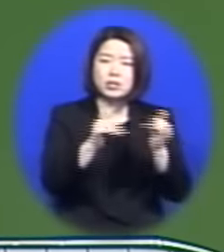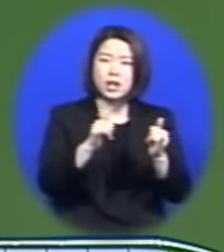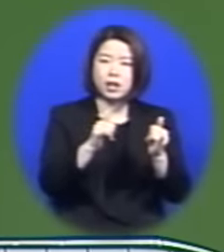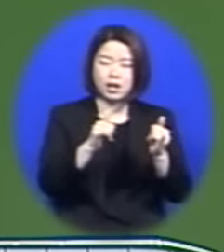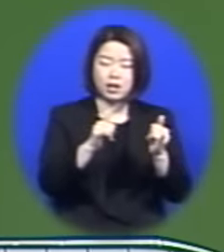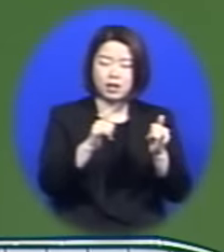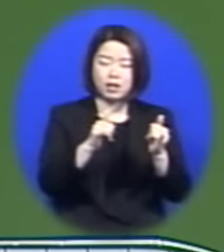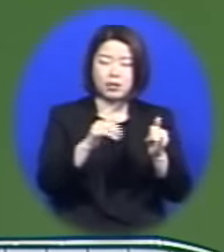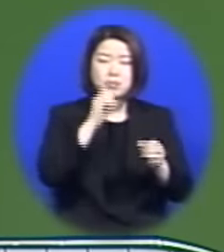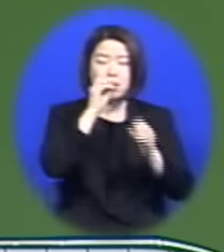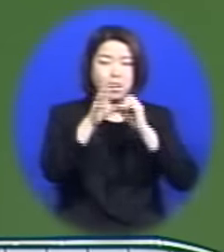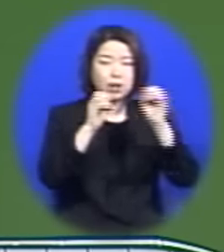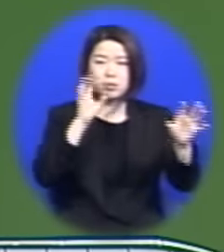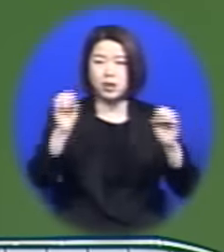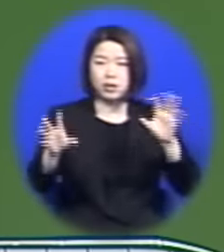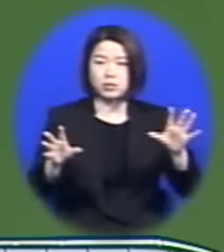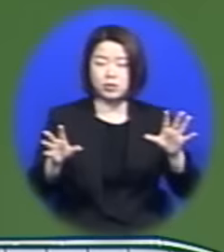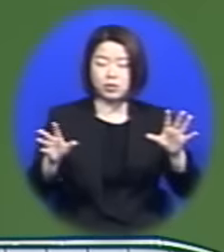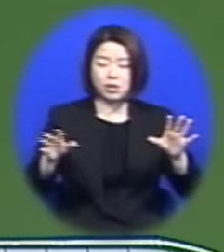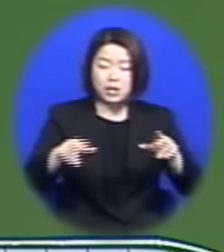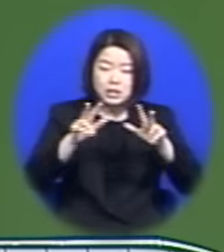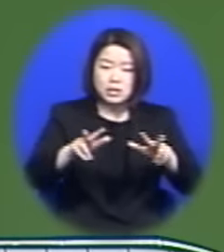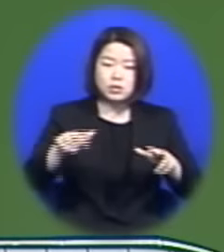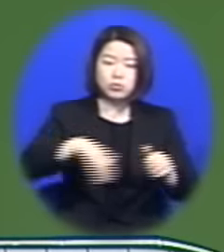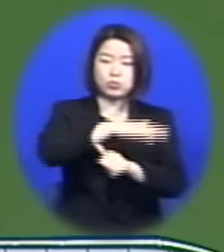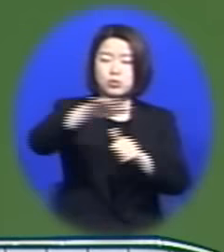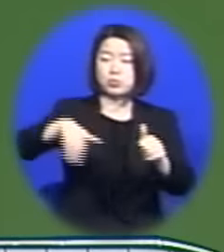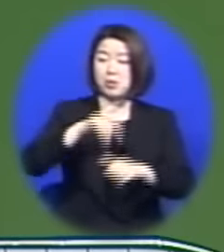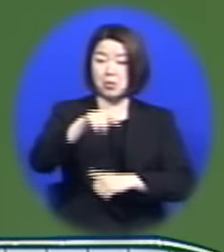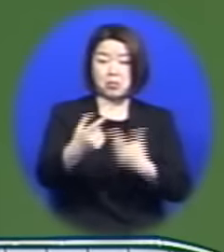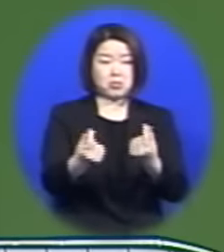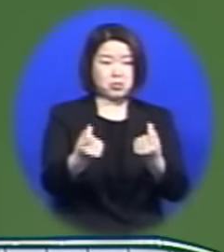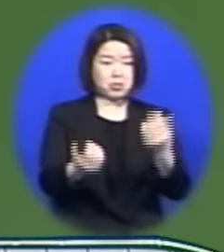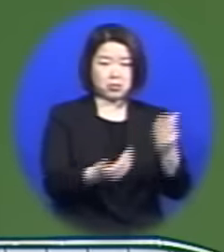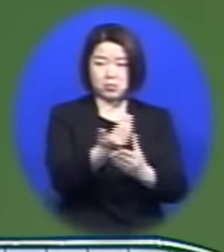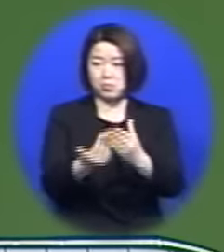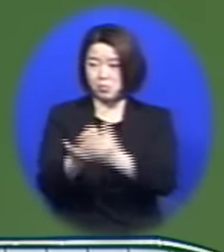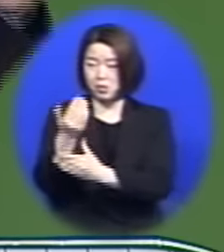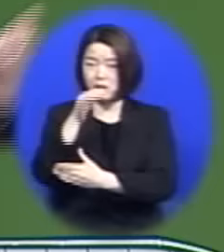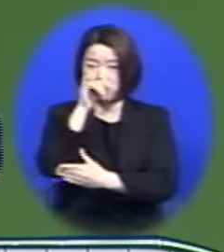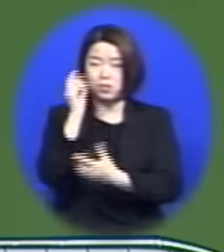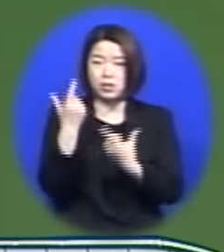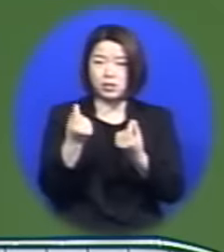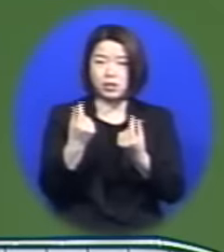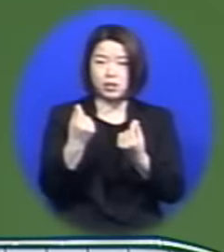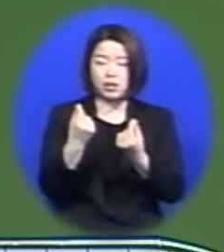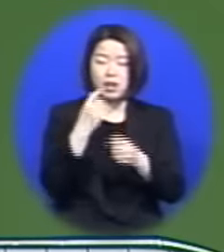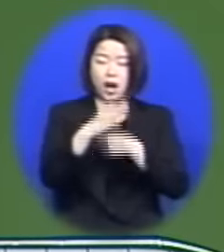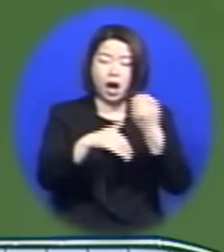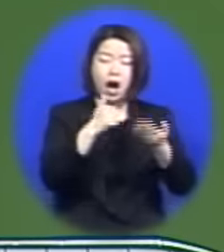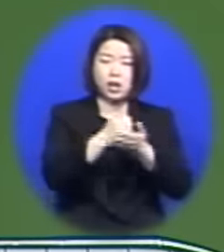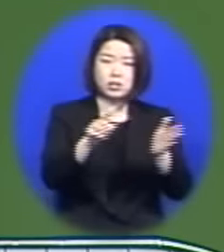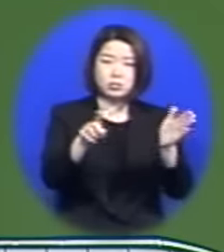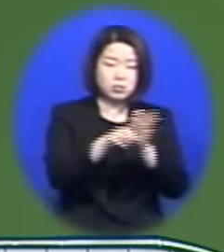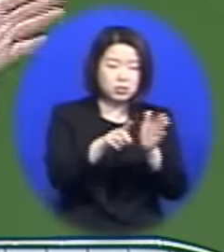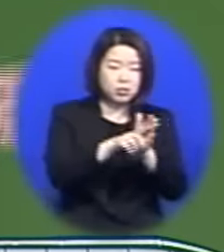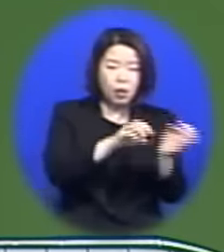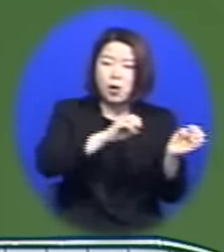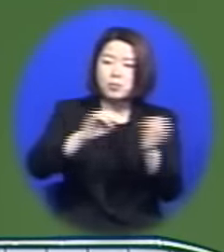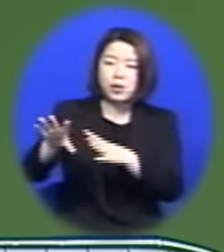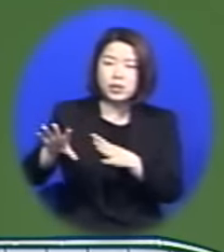실제로 그런 일이 우리 주변에 벌어지는 것도 같습니다 하나님 믿는 사람 중에 믿음 버리고 떠나는 사람들이 우리 주변에